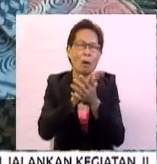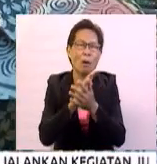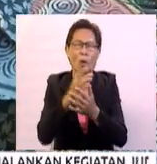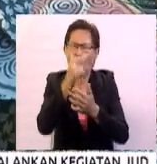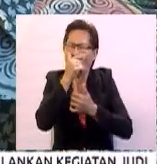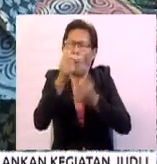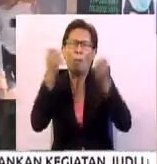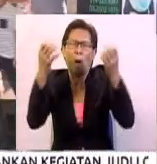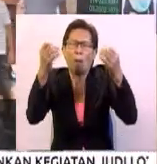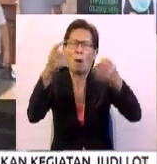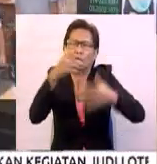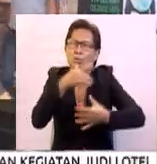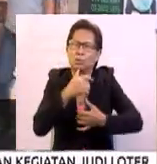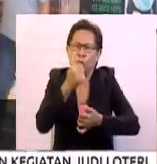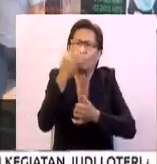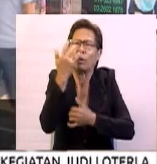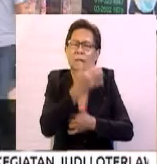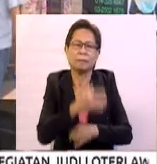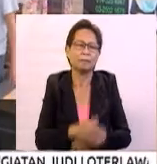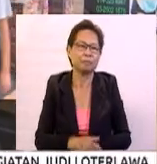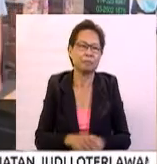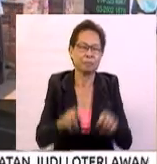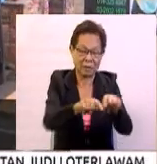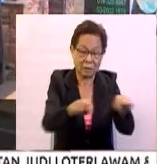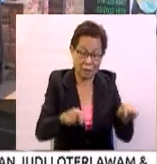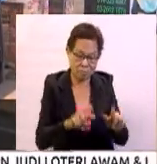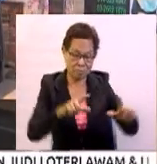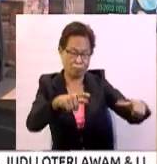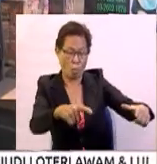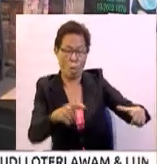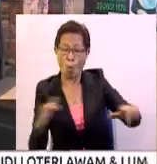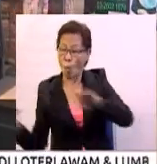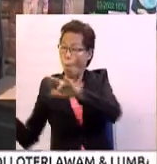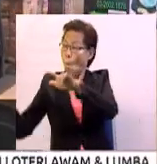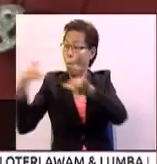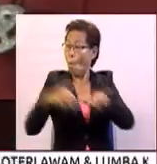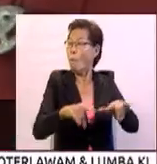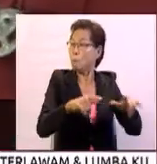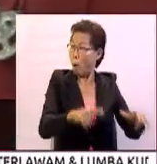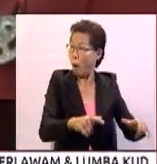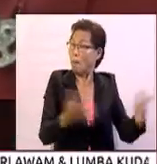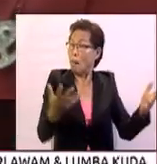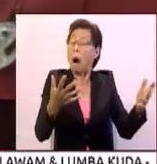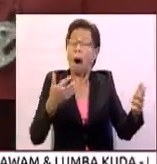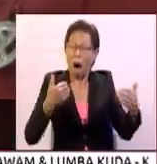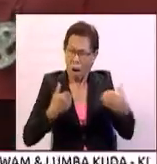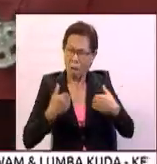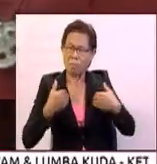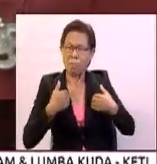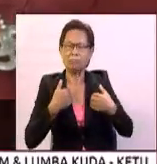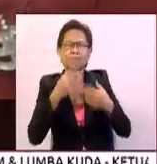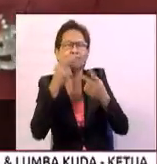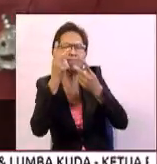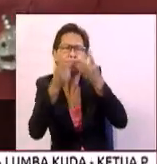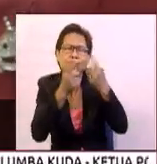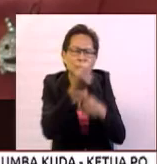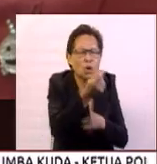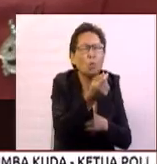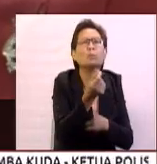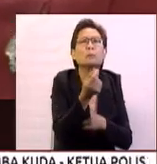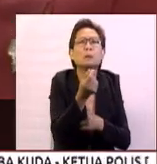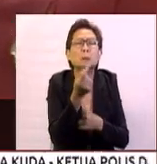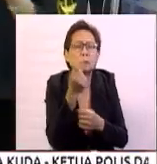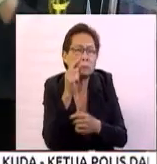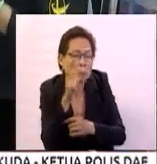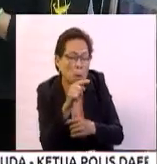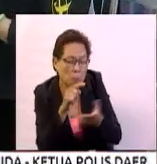yang suka. Walaupun lokasi ini dibanjiri pengunjung, namun terdapat mereka yang hanya meninjau harga barangan yang